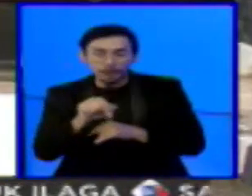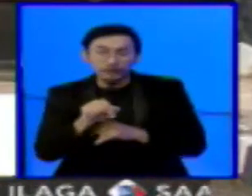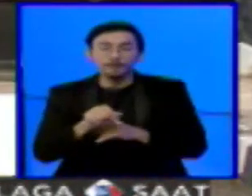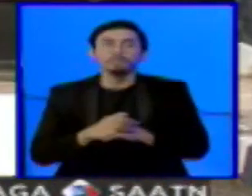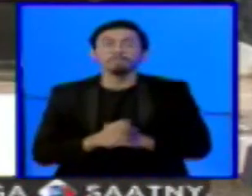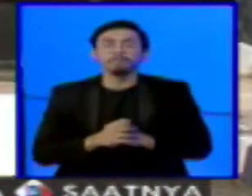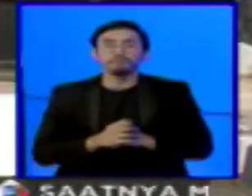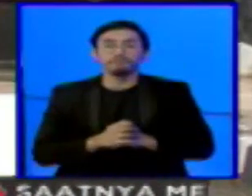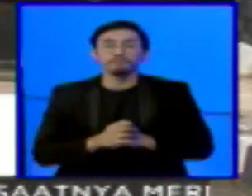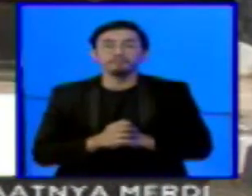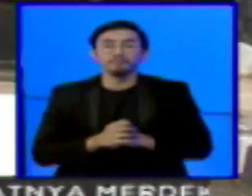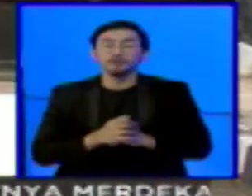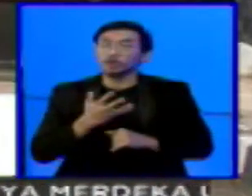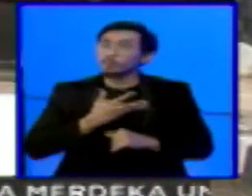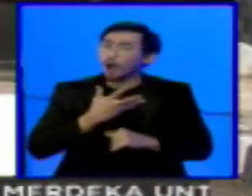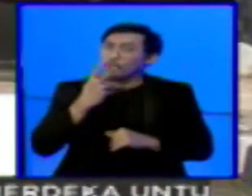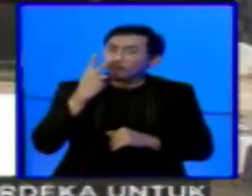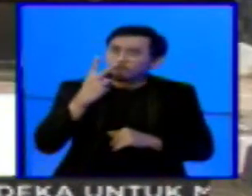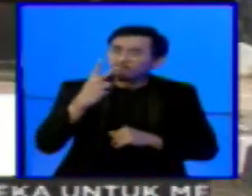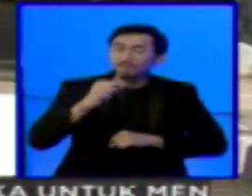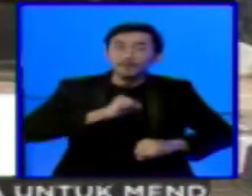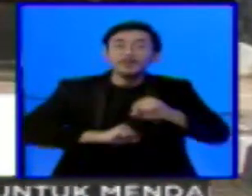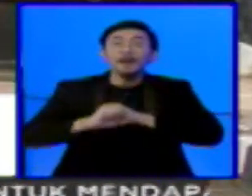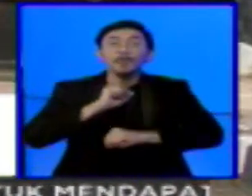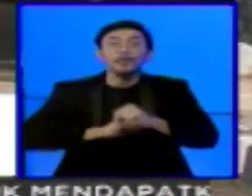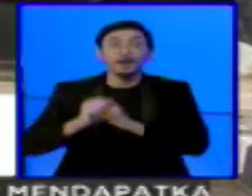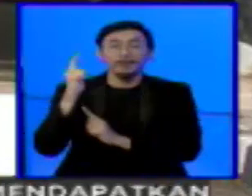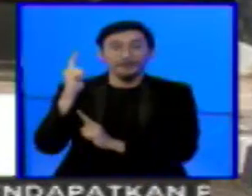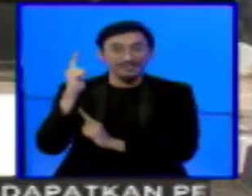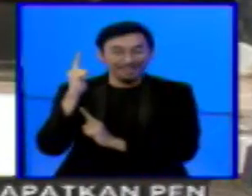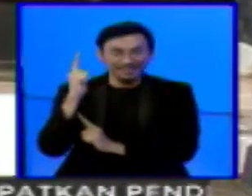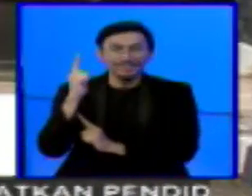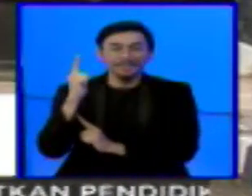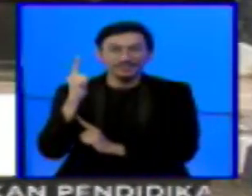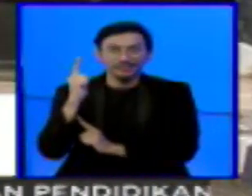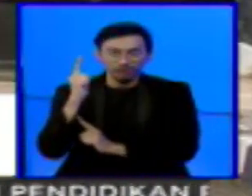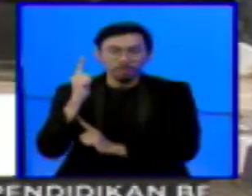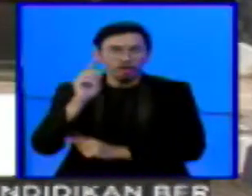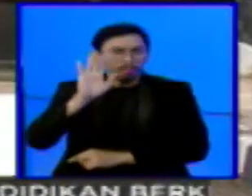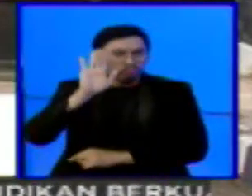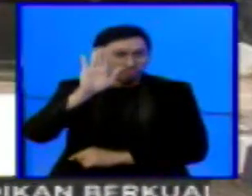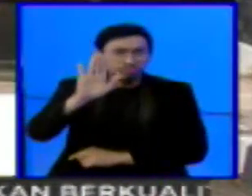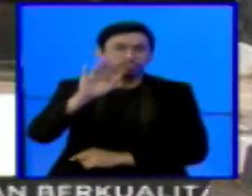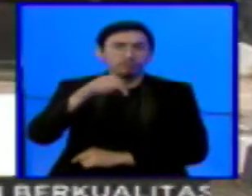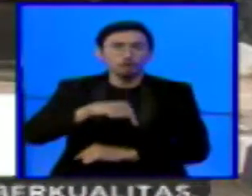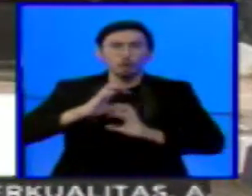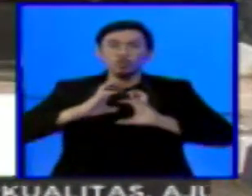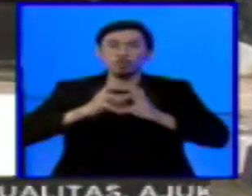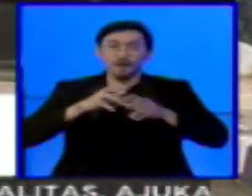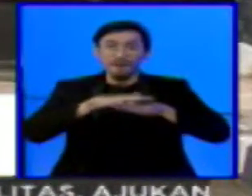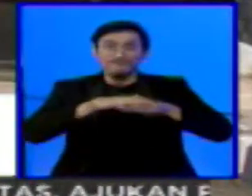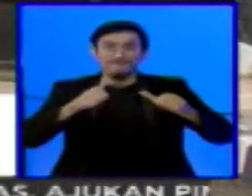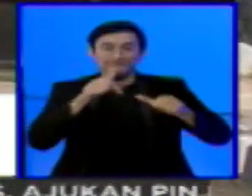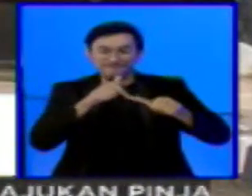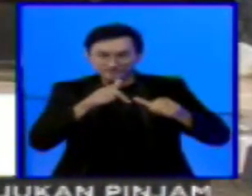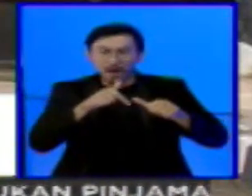ingin melihat langsung kegiatan apa saja yang dimiliki TNI dalam agenda perdamaian dunia. Saat ini juga sedang berlangsung kerjasama antara